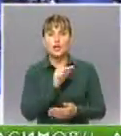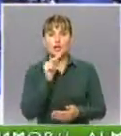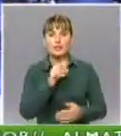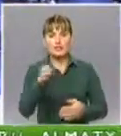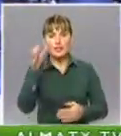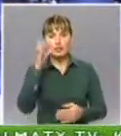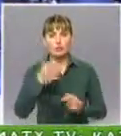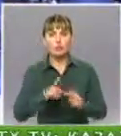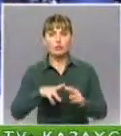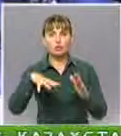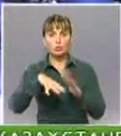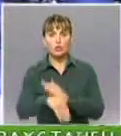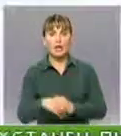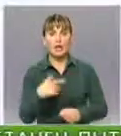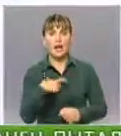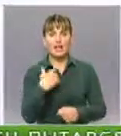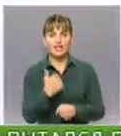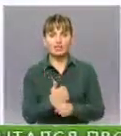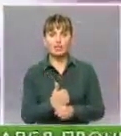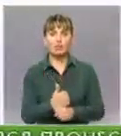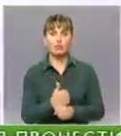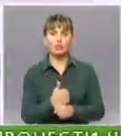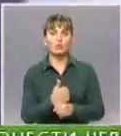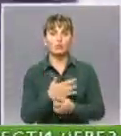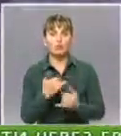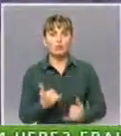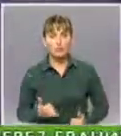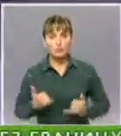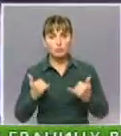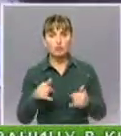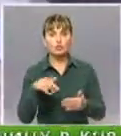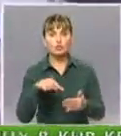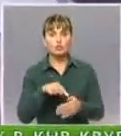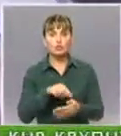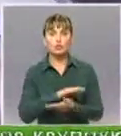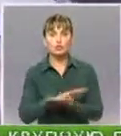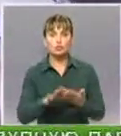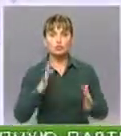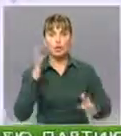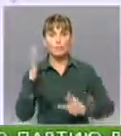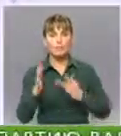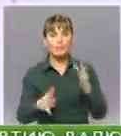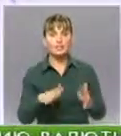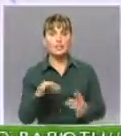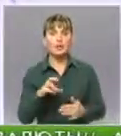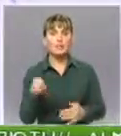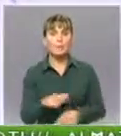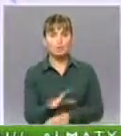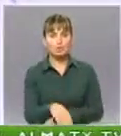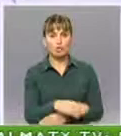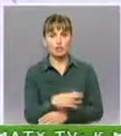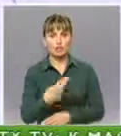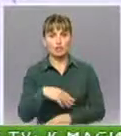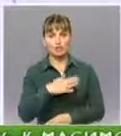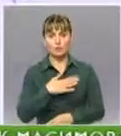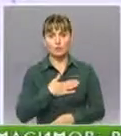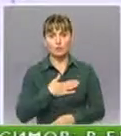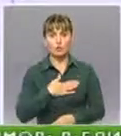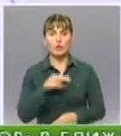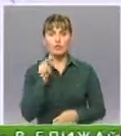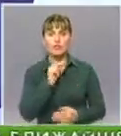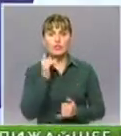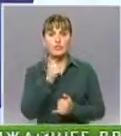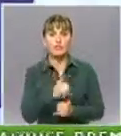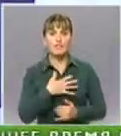философия, которая заключает в себе основы гармонии, почтительности, чистоты в чувствах, мыслях и безмятежности в душе. В чайной церемонии важно все –